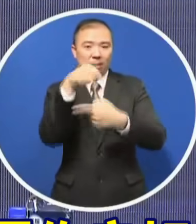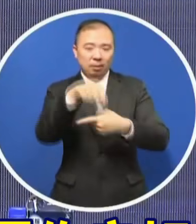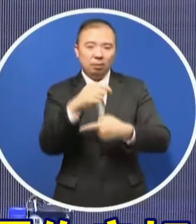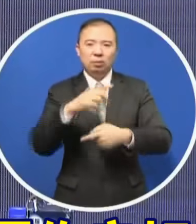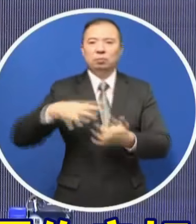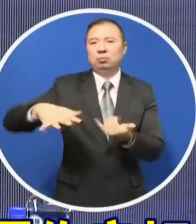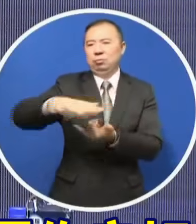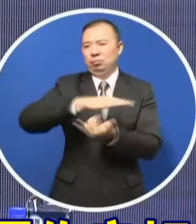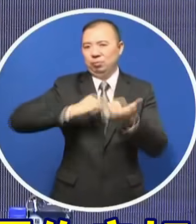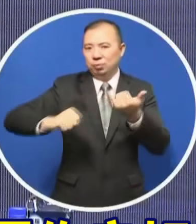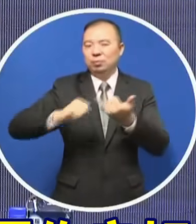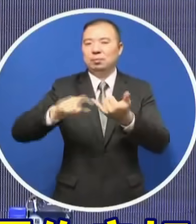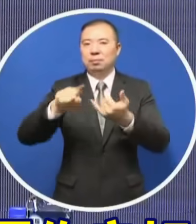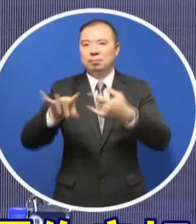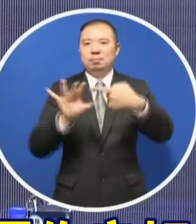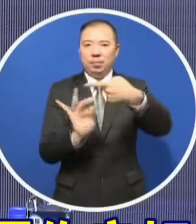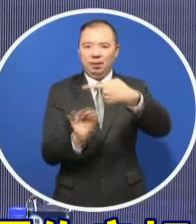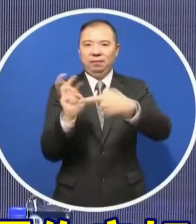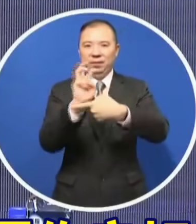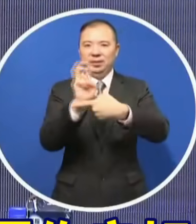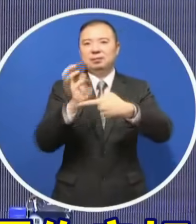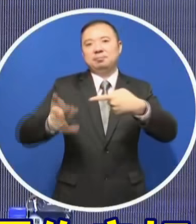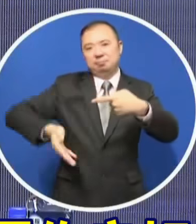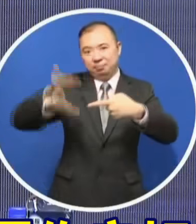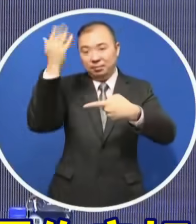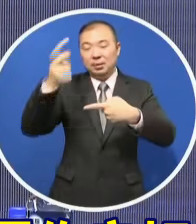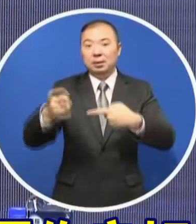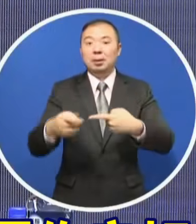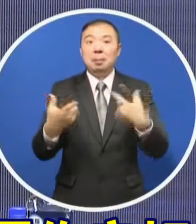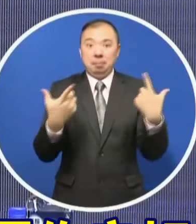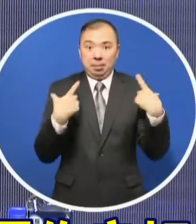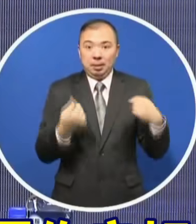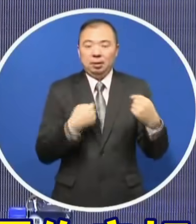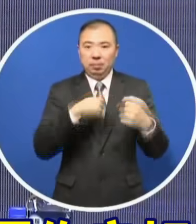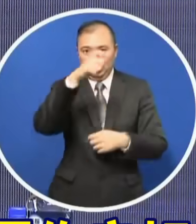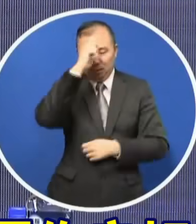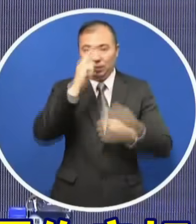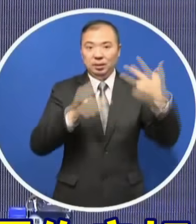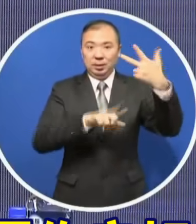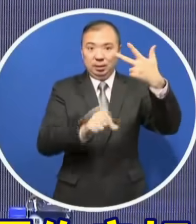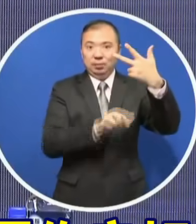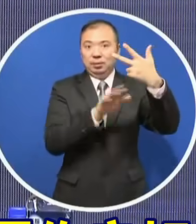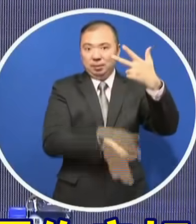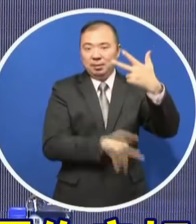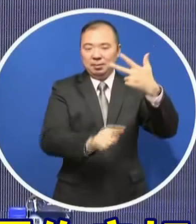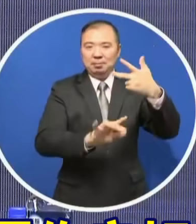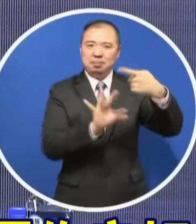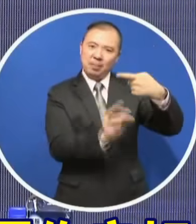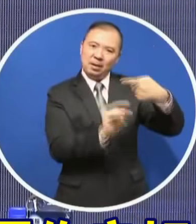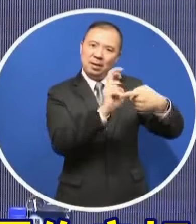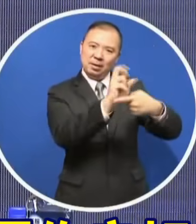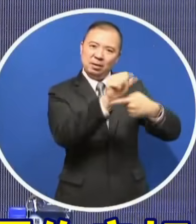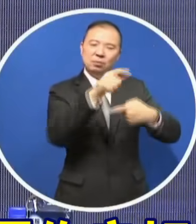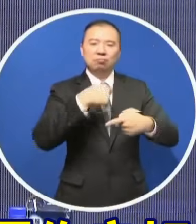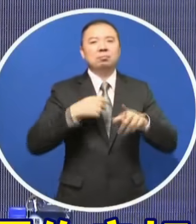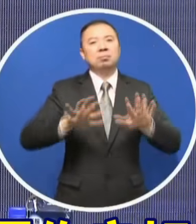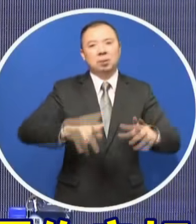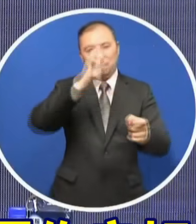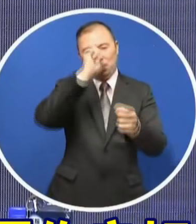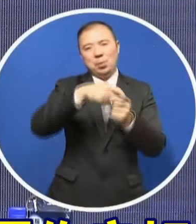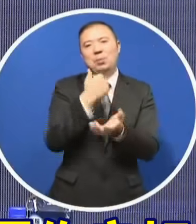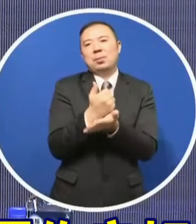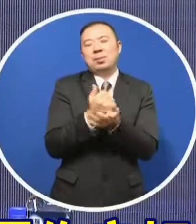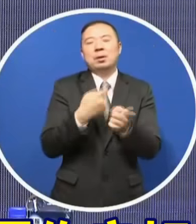经突破30%，远超过原定7月底25%的目标。相信随着各方疫苗的陆续